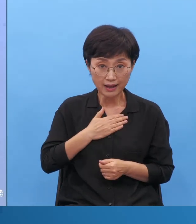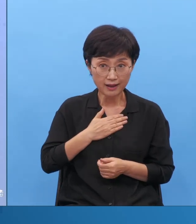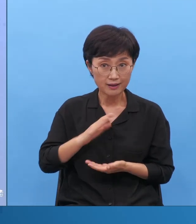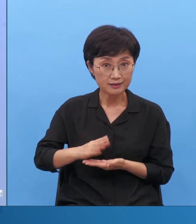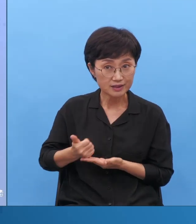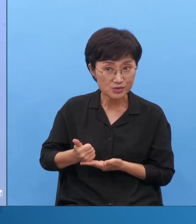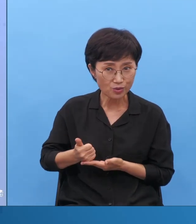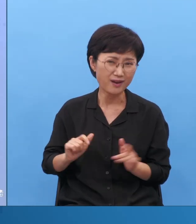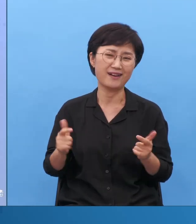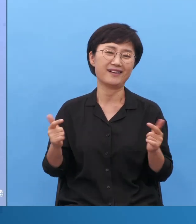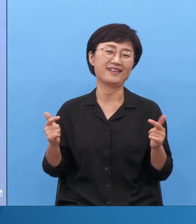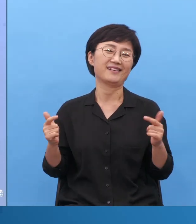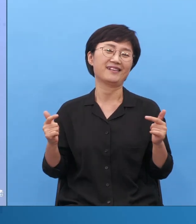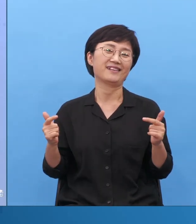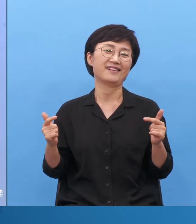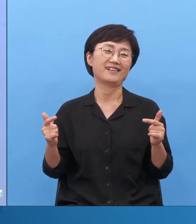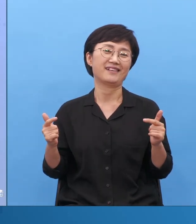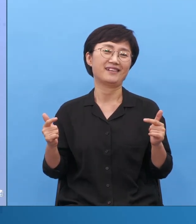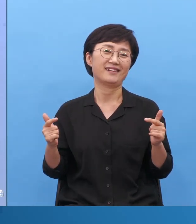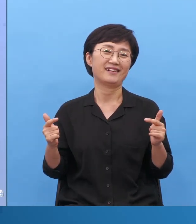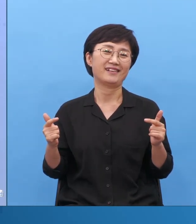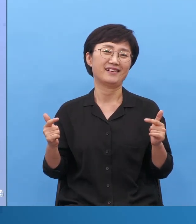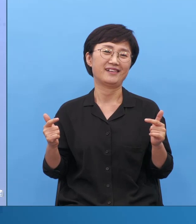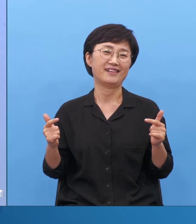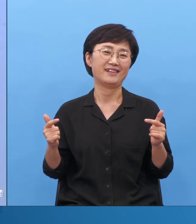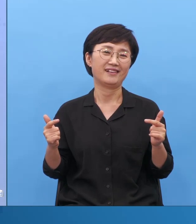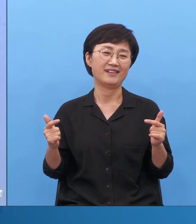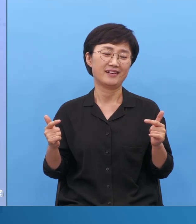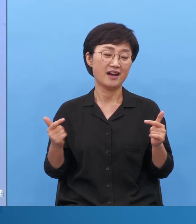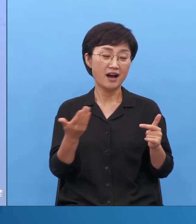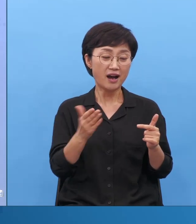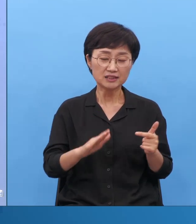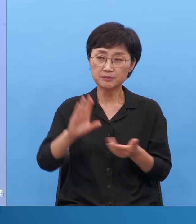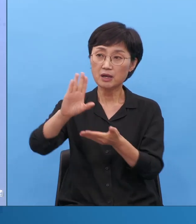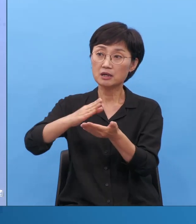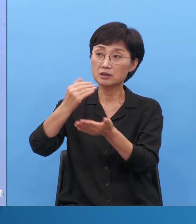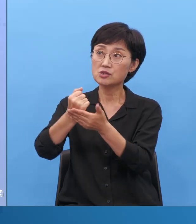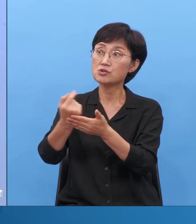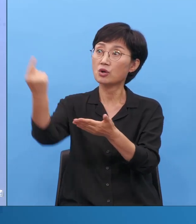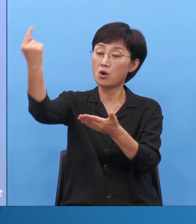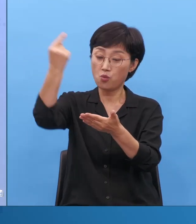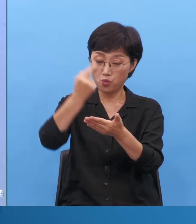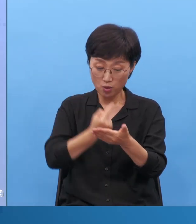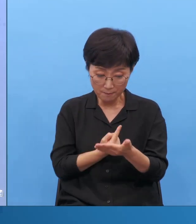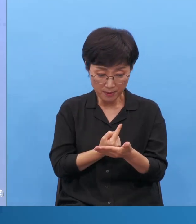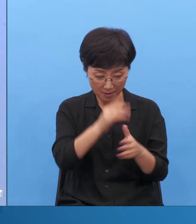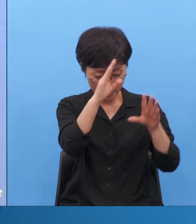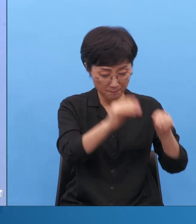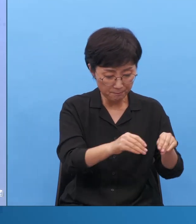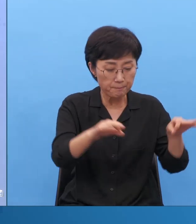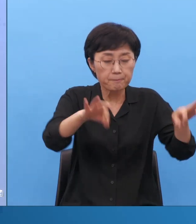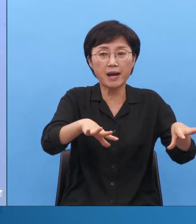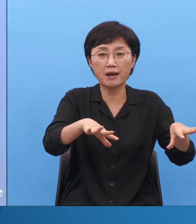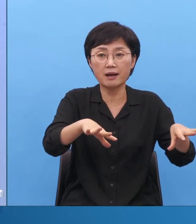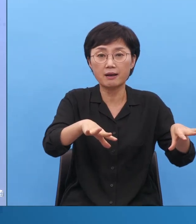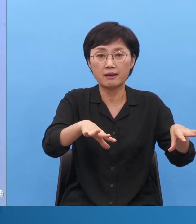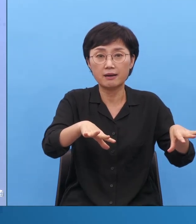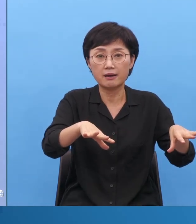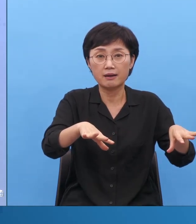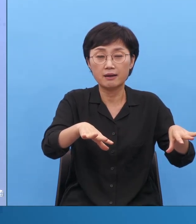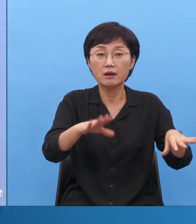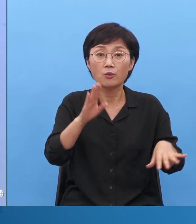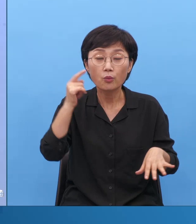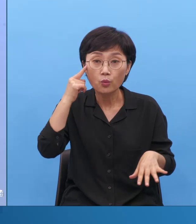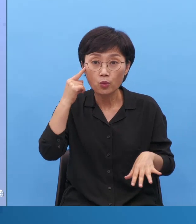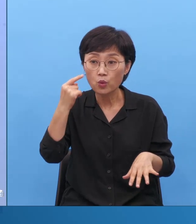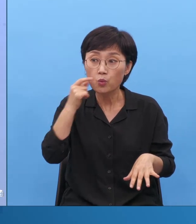you must keep in mind is that you 그렇죠. are not Christ. 그리스도께서는 단번에 고칠 수가 있잖아요. Christ can finish it all in 1 second 창조주니까. because He is the Creator God. 그럼 우리는 창조주가 아니잖아요.